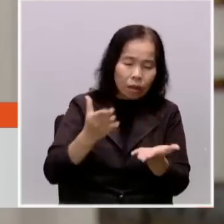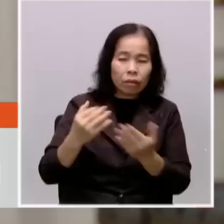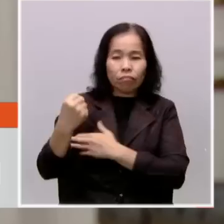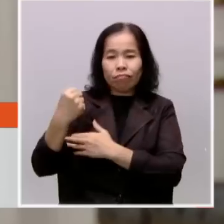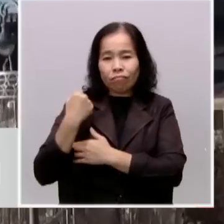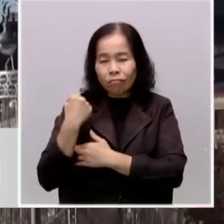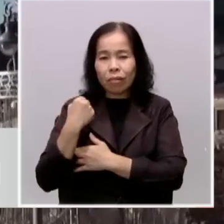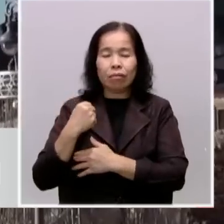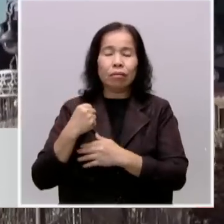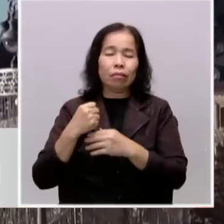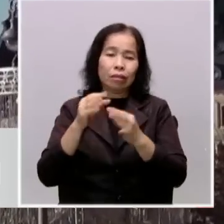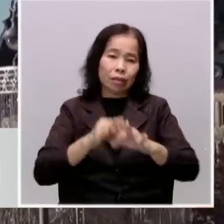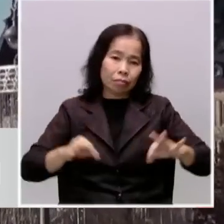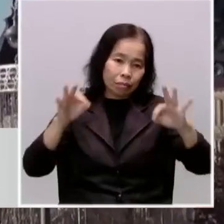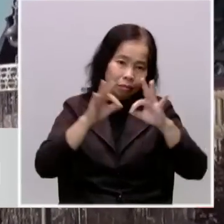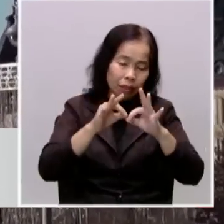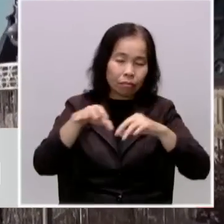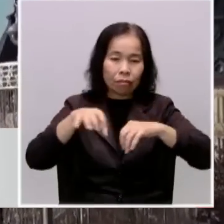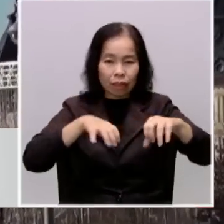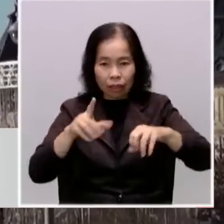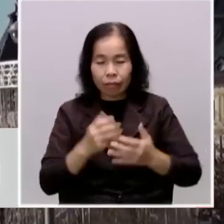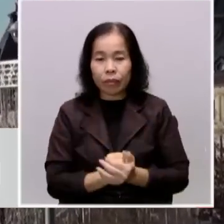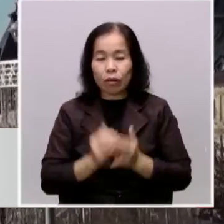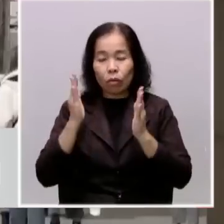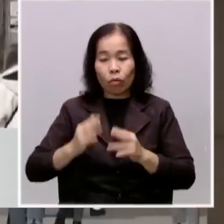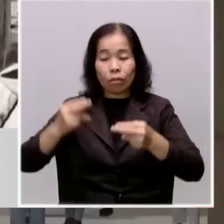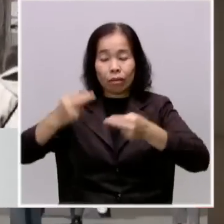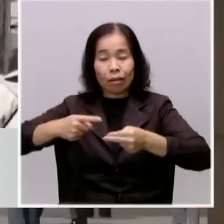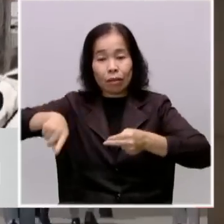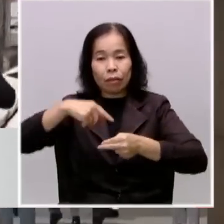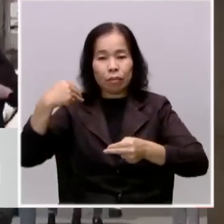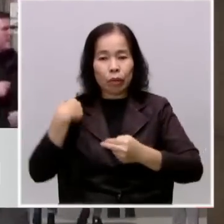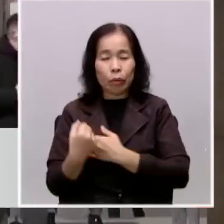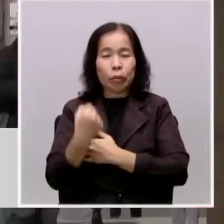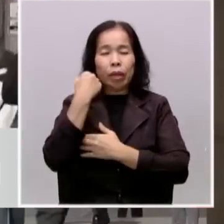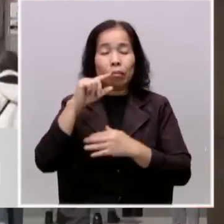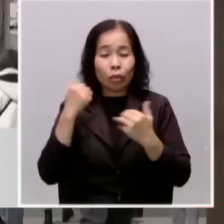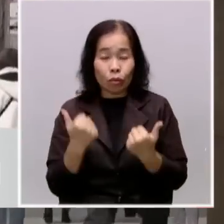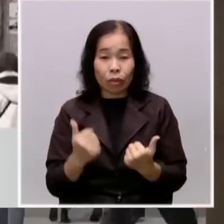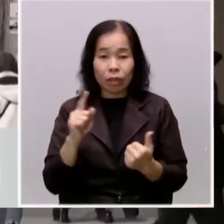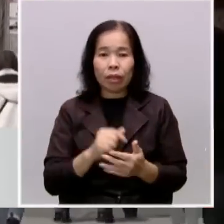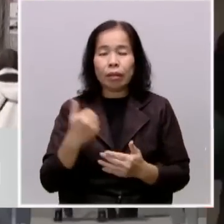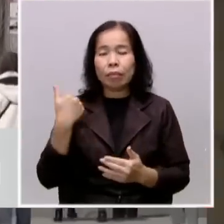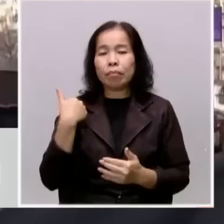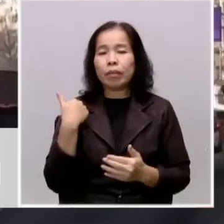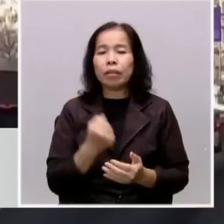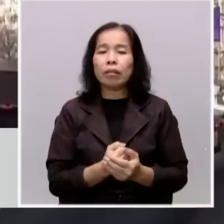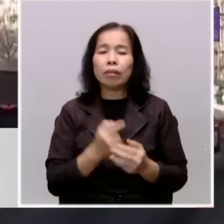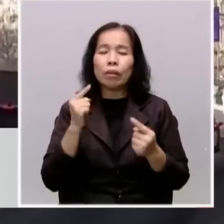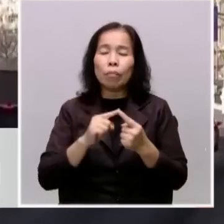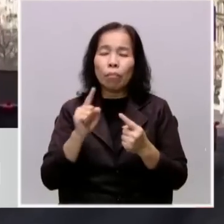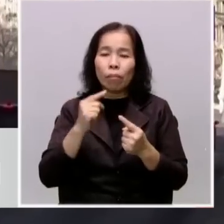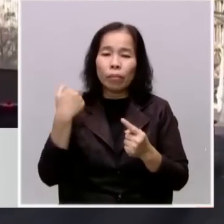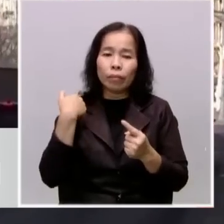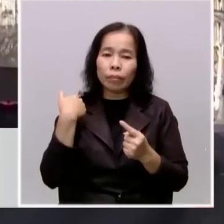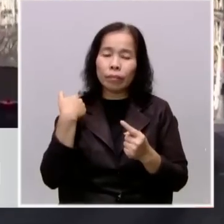คะแล้วก็บทบาทต่างๆนั่นเองค่ะทีนี้กลุ่มนักรบที่กำลังมีบทบาทเพิ่มมากขึ้นในเวลานี้นะคะมีแกนนำที่ชื่อว่าเยฟเกนีป